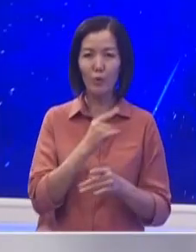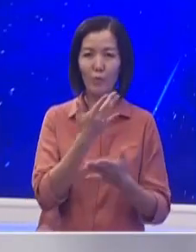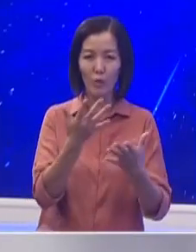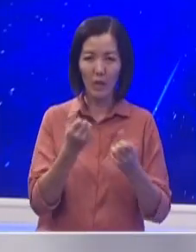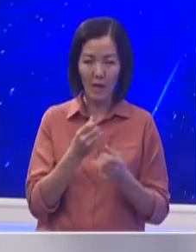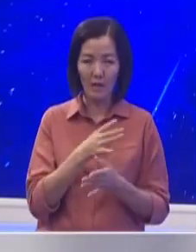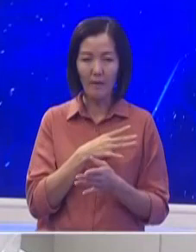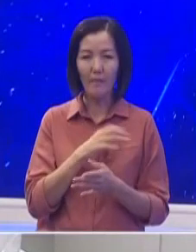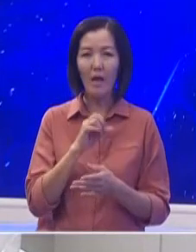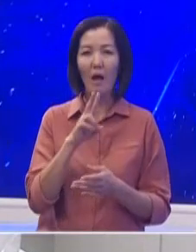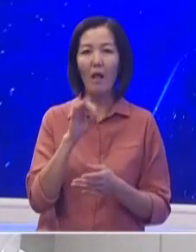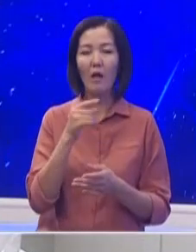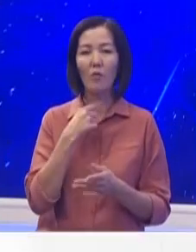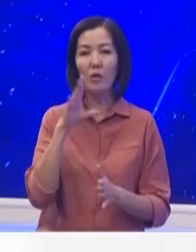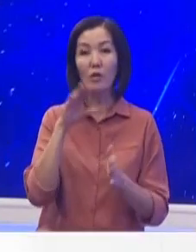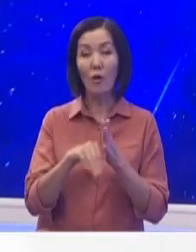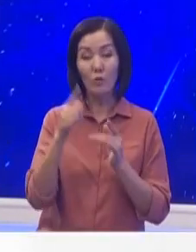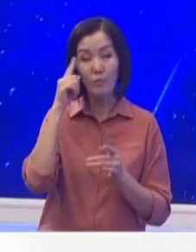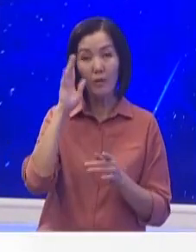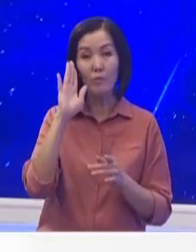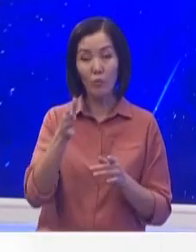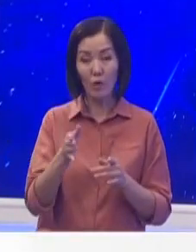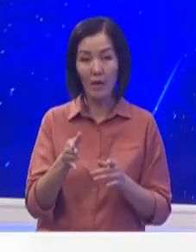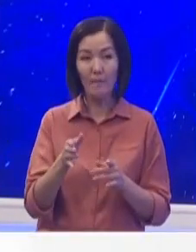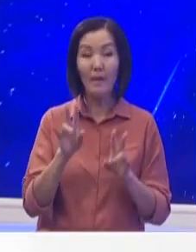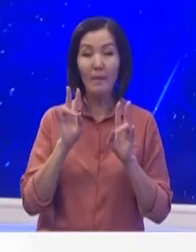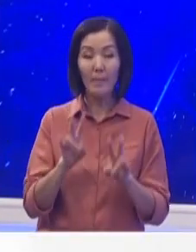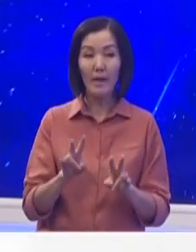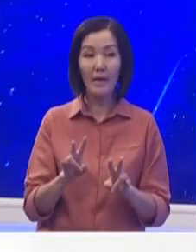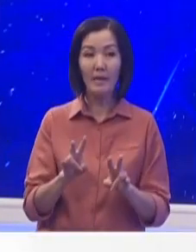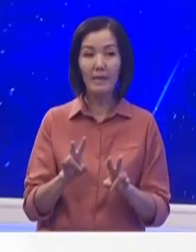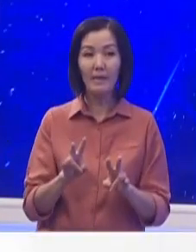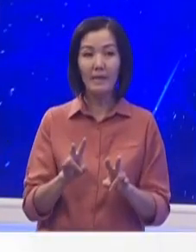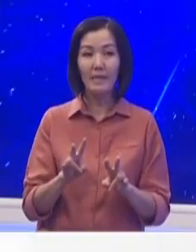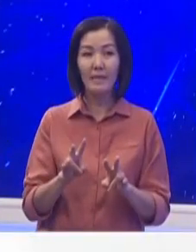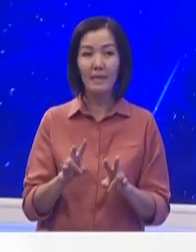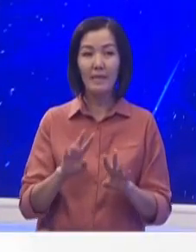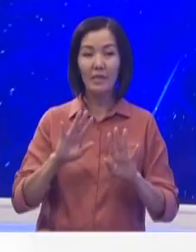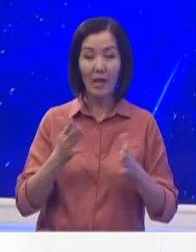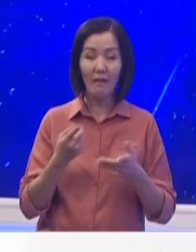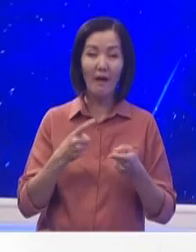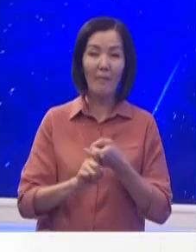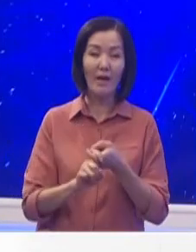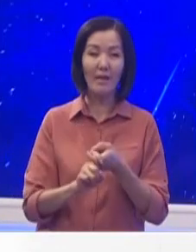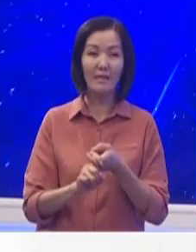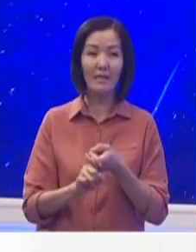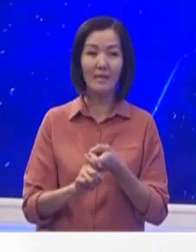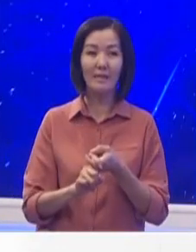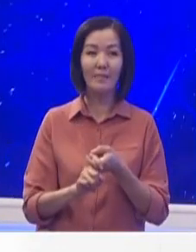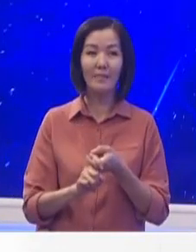Негізі Алакөл ауданында дауыс беремін деп ойлағанмын. Бірақ енді жағдайға байланысты